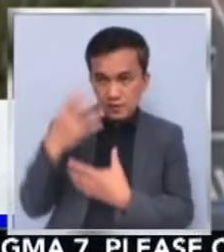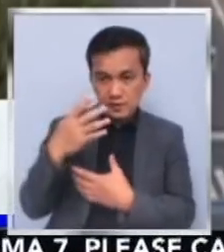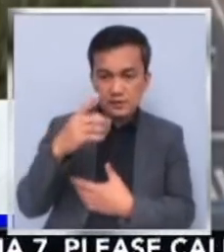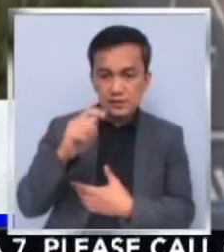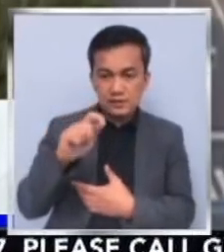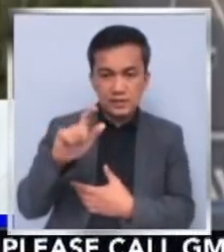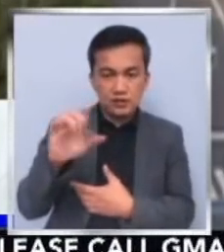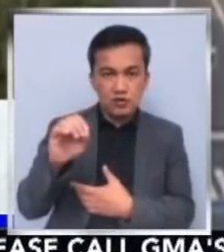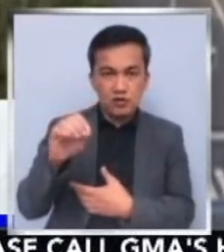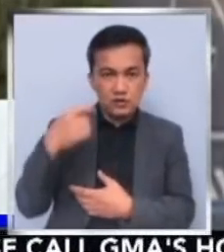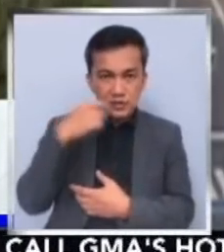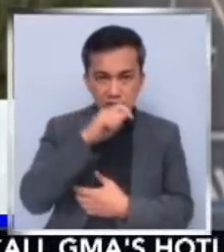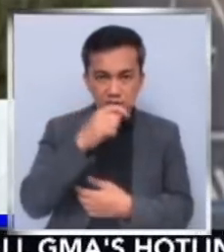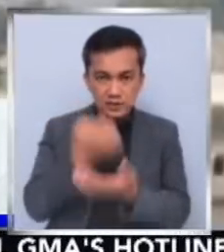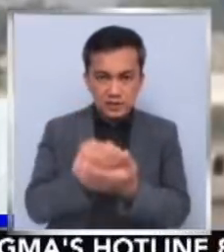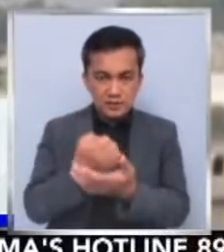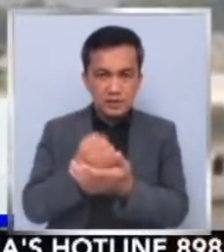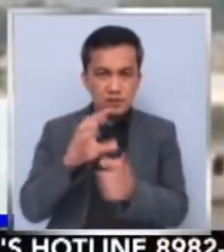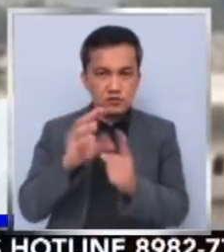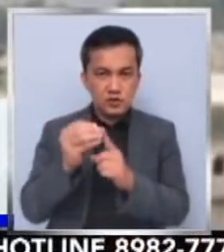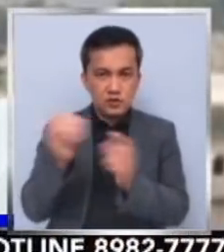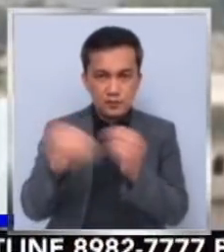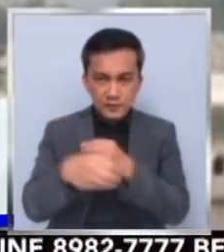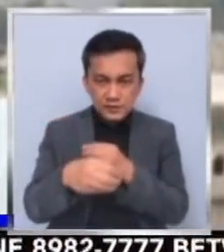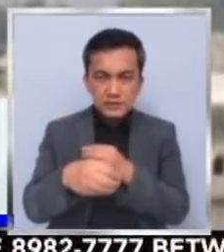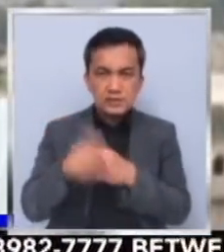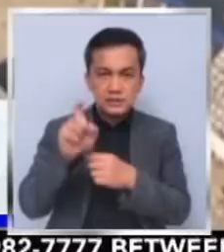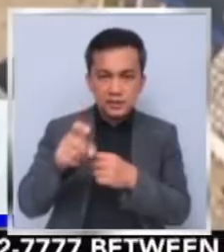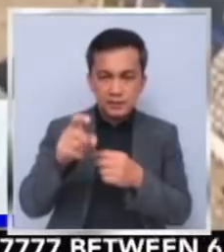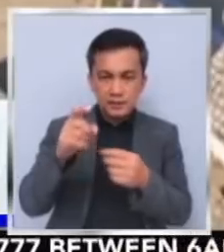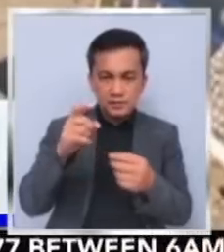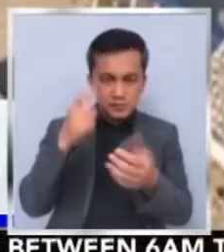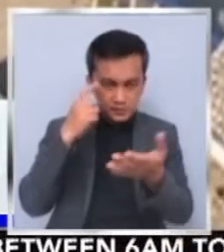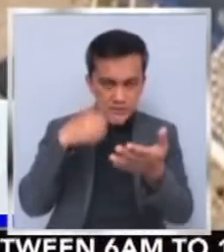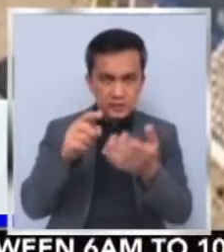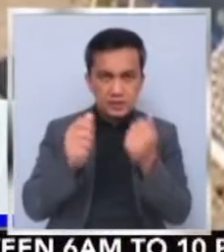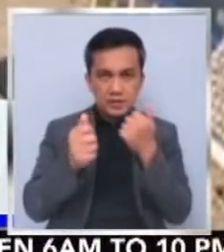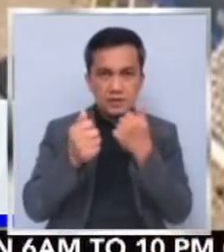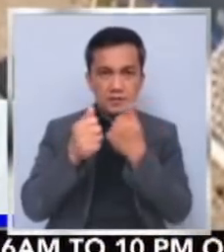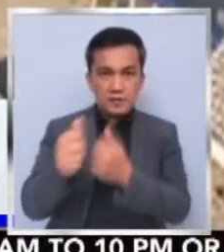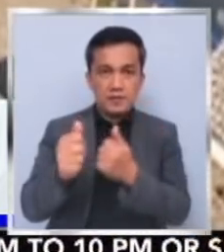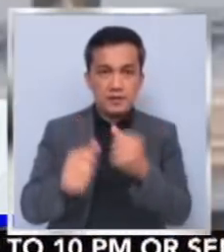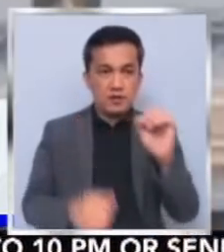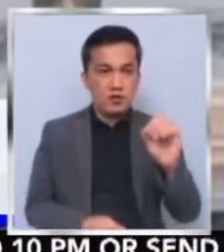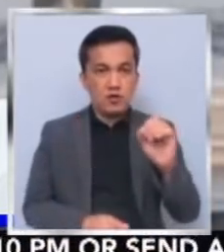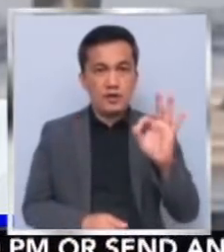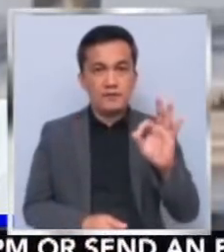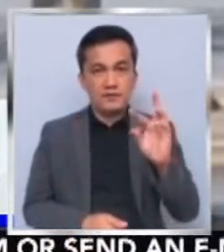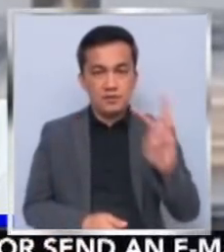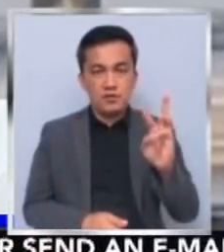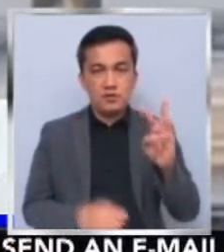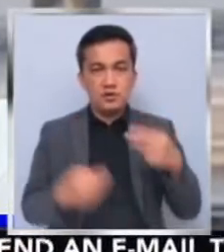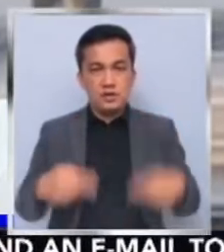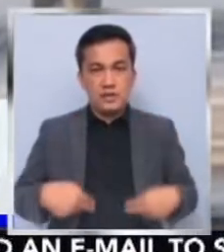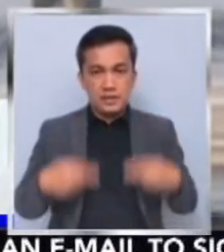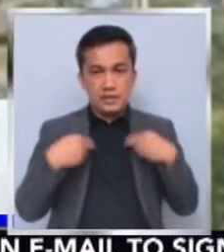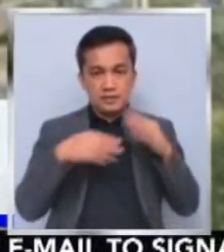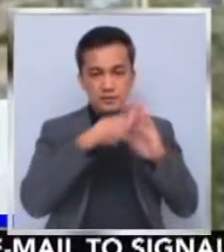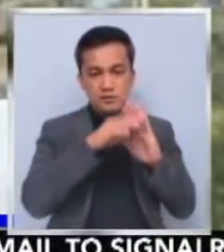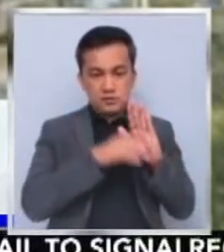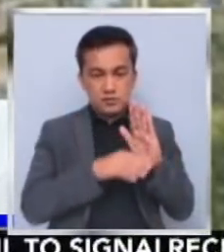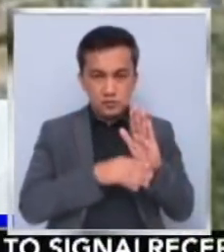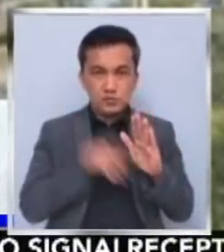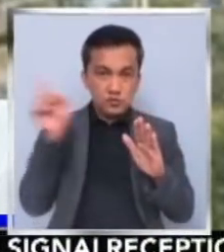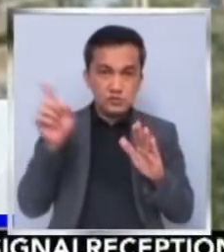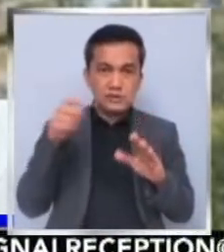Economic and Cultural Office dapat matiyak na masusunod ng mga OFW ang health protocol sa Taiwan. Kaya kailangan daw